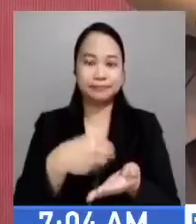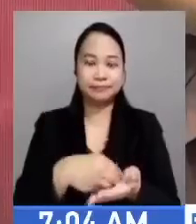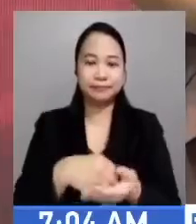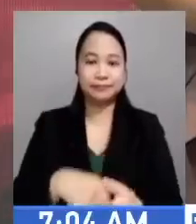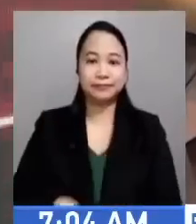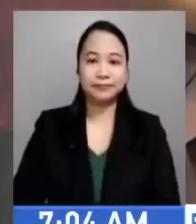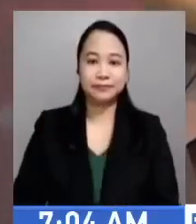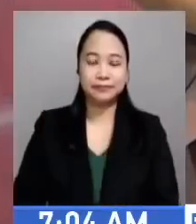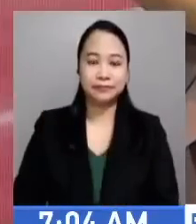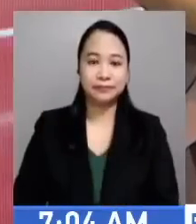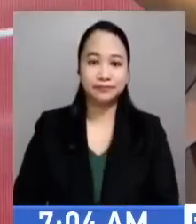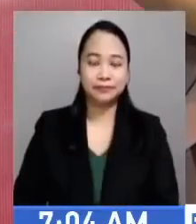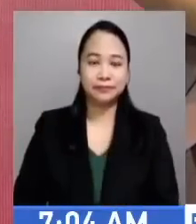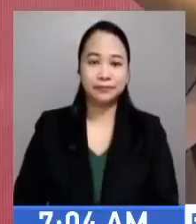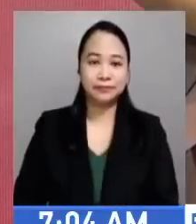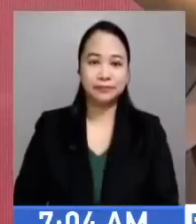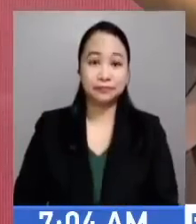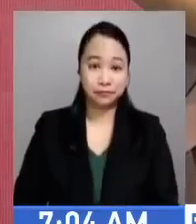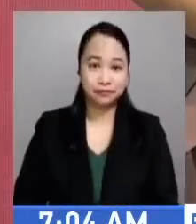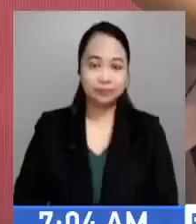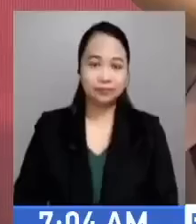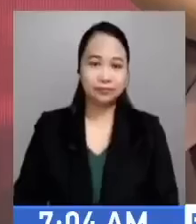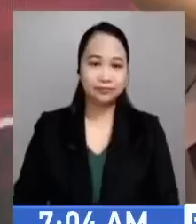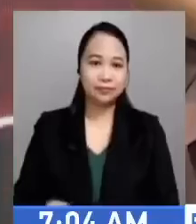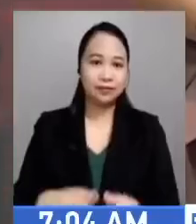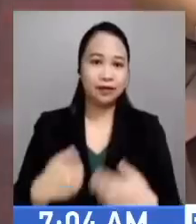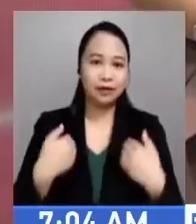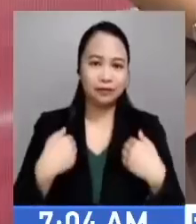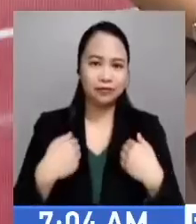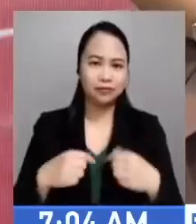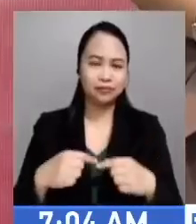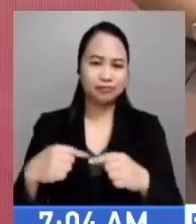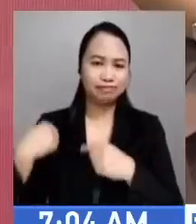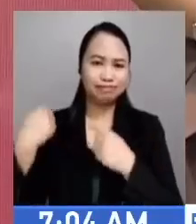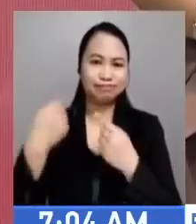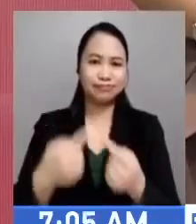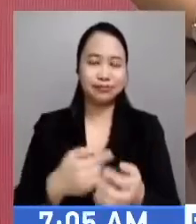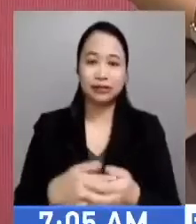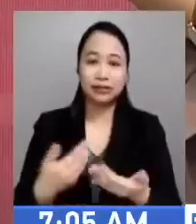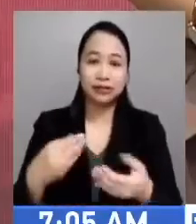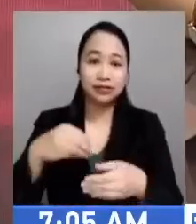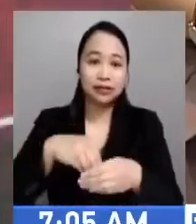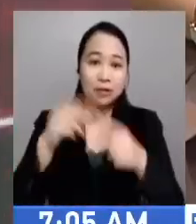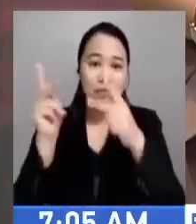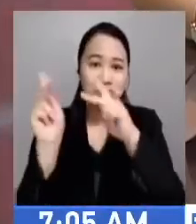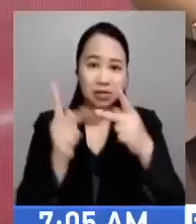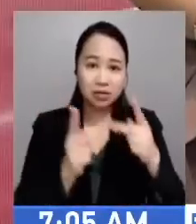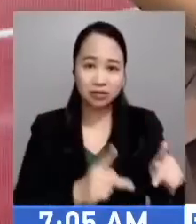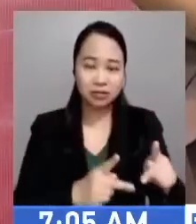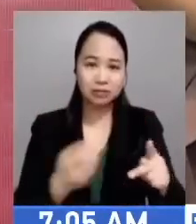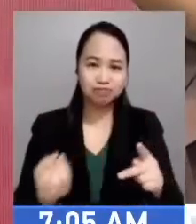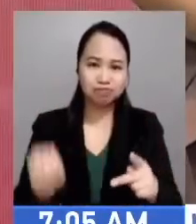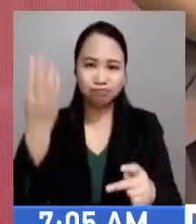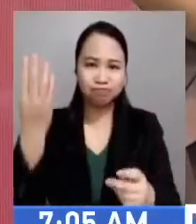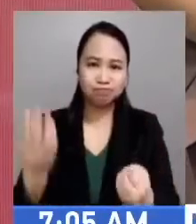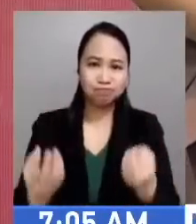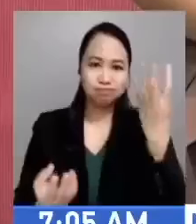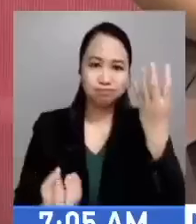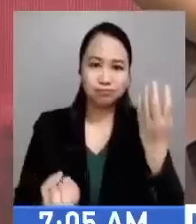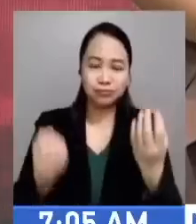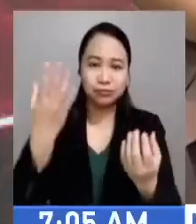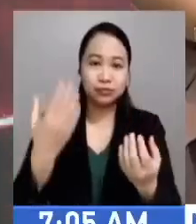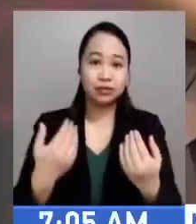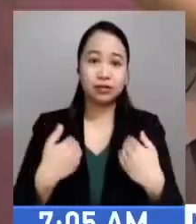Umalingaw-ngaw ang sunod-sunod na pagsabog malapit sa Pag-asa Island sa Palawan. Batay sa spot report ng Palawan Police at ayon sa mga residente, tila galing ang